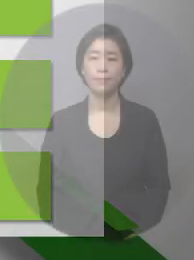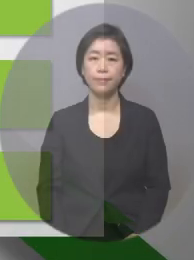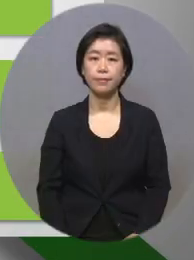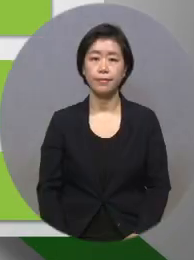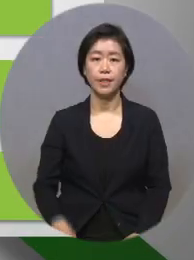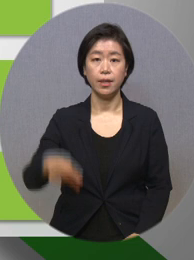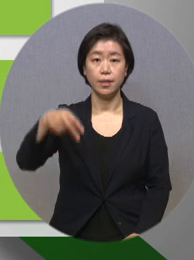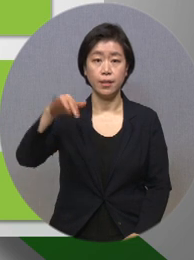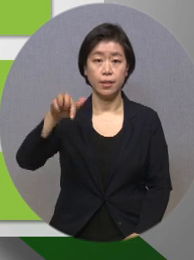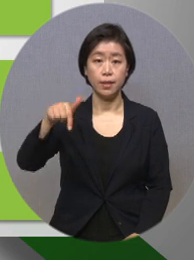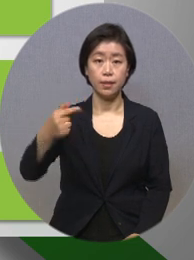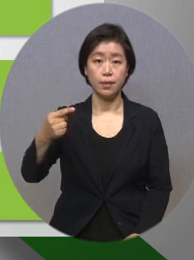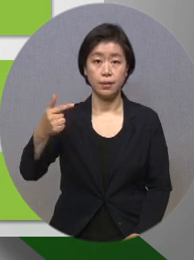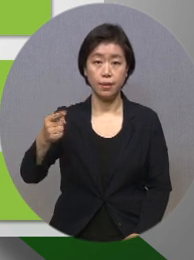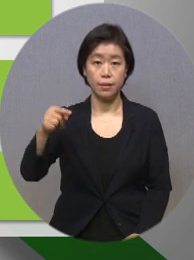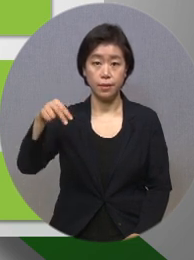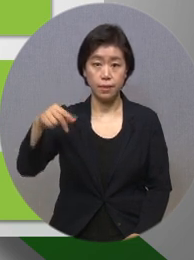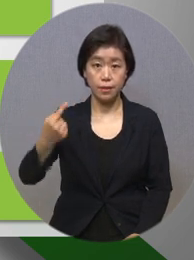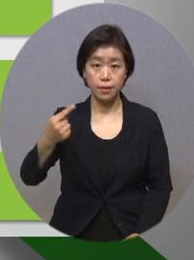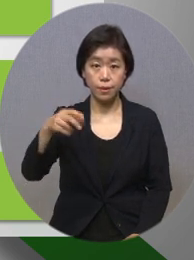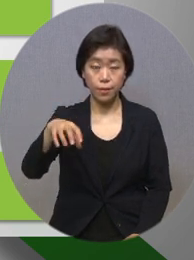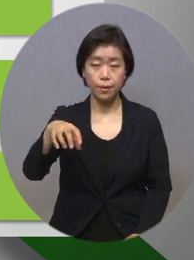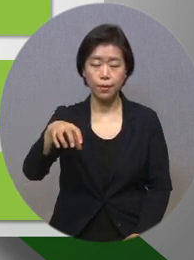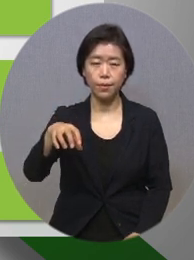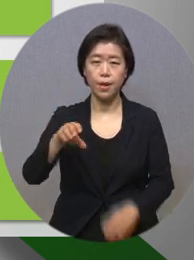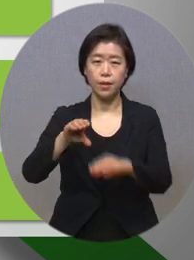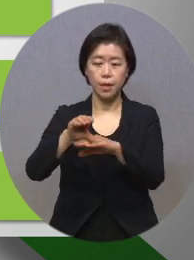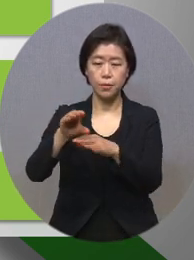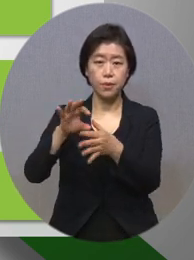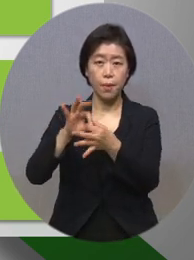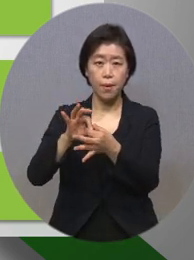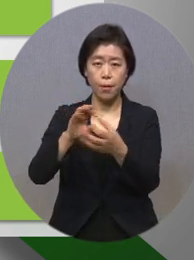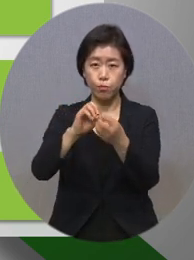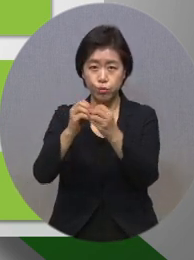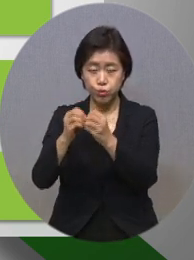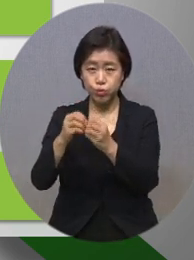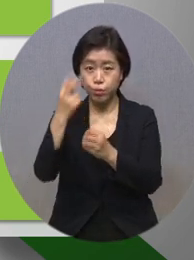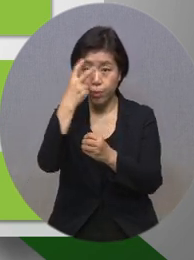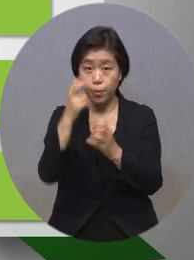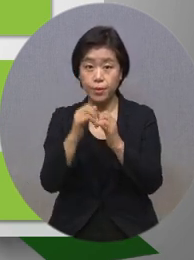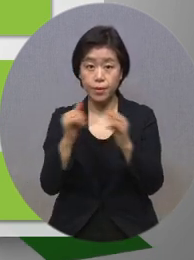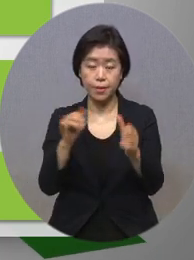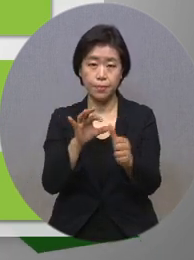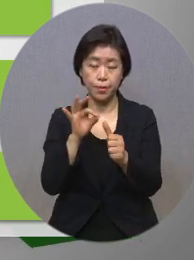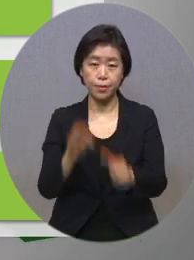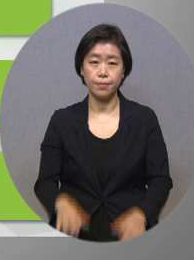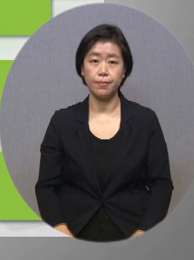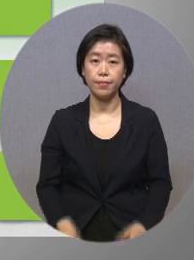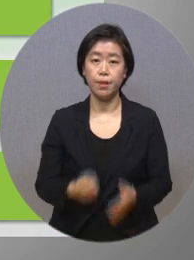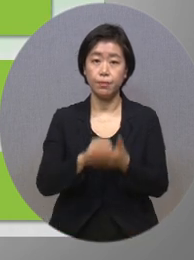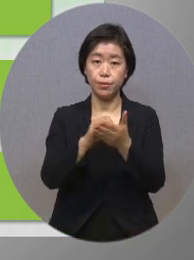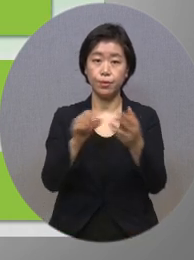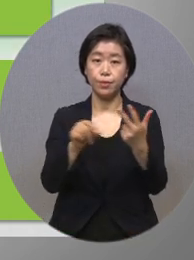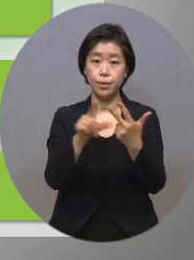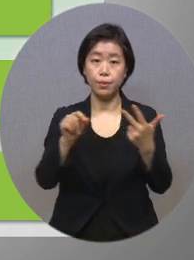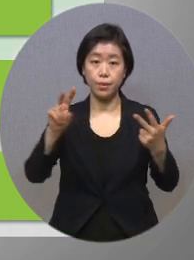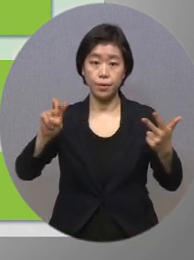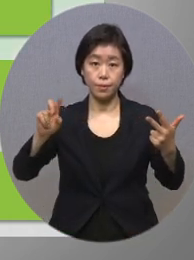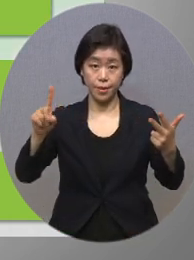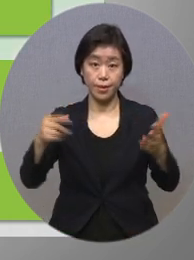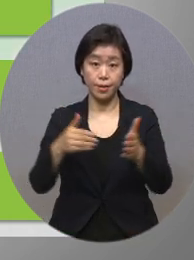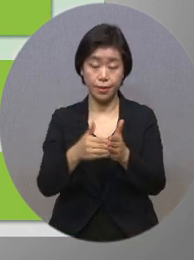주식회사 시그너스 전공에서 자동차 부품조립 검사원을 모집합니다. 접수마감일은 7월